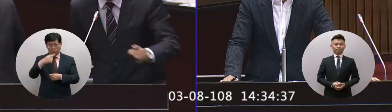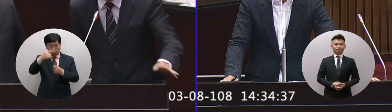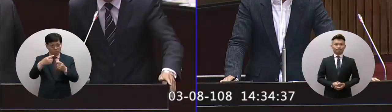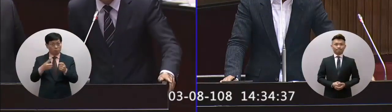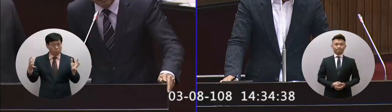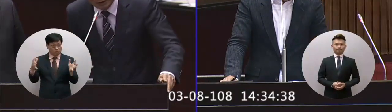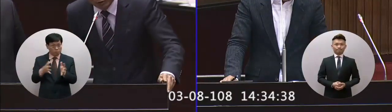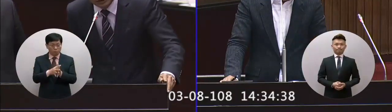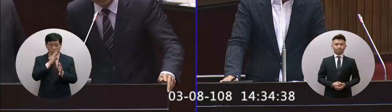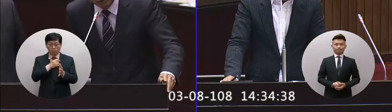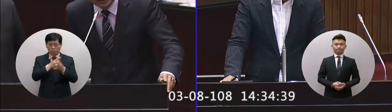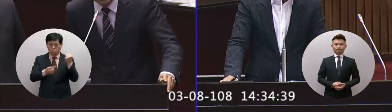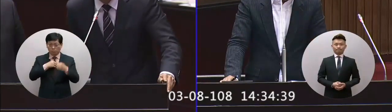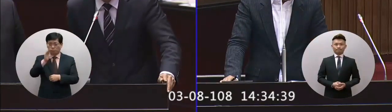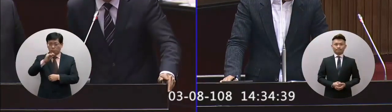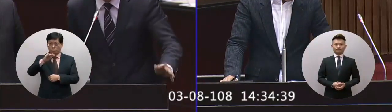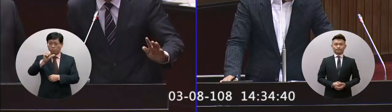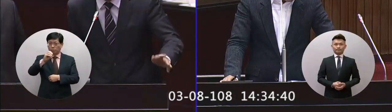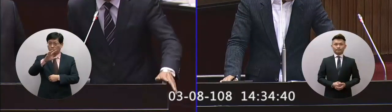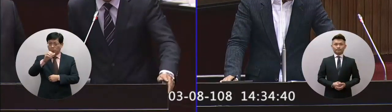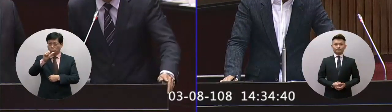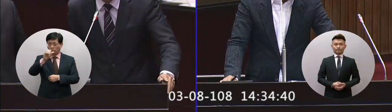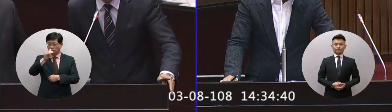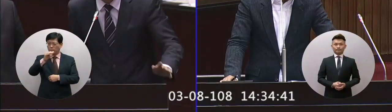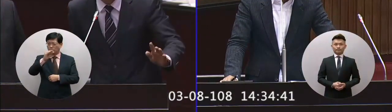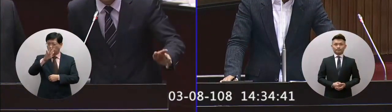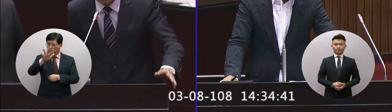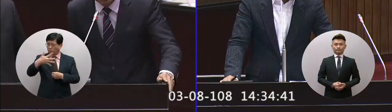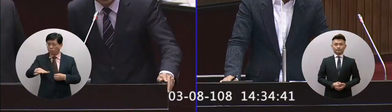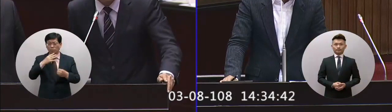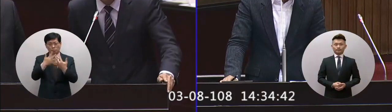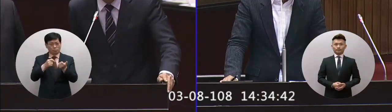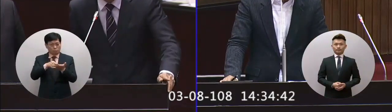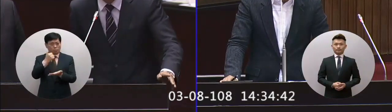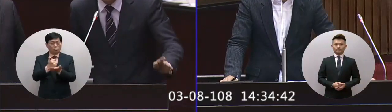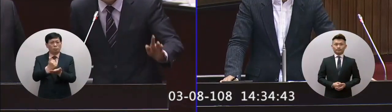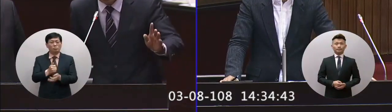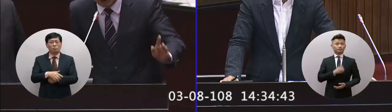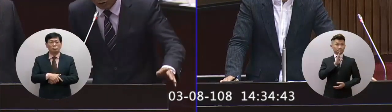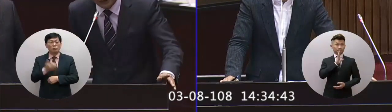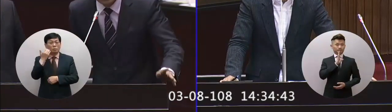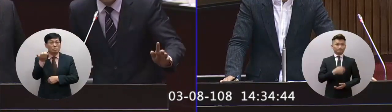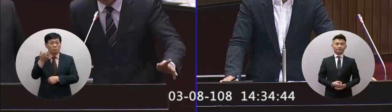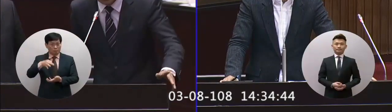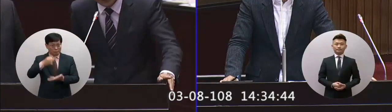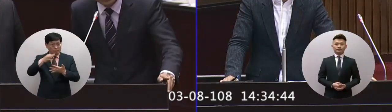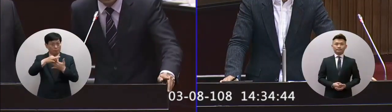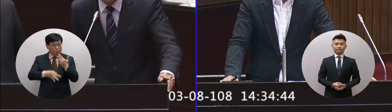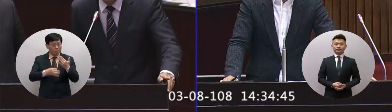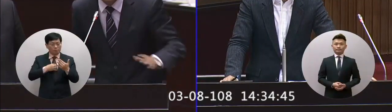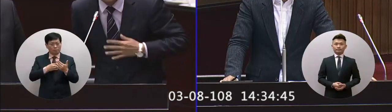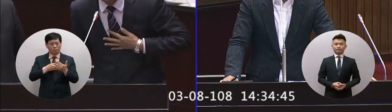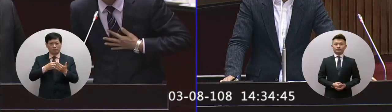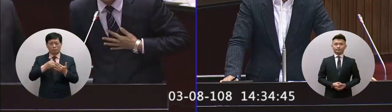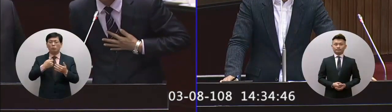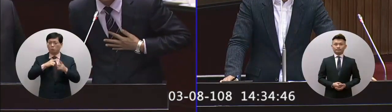一年總共有九萬五千幾個農家主題有領到這個鄉學金當然你剛才說的那些條件的